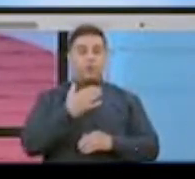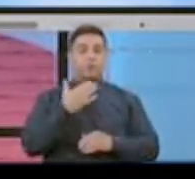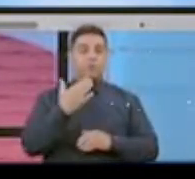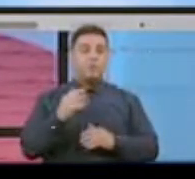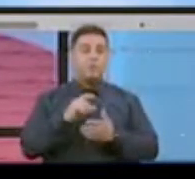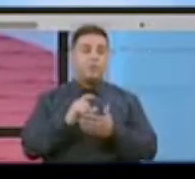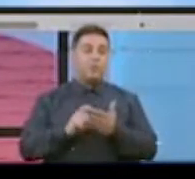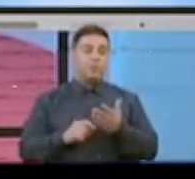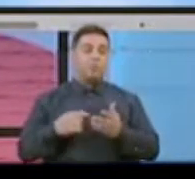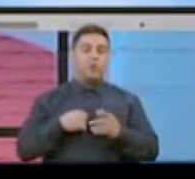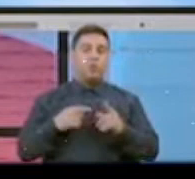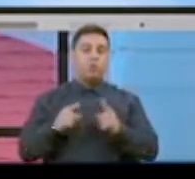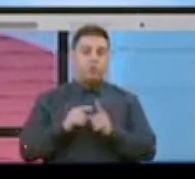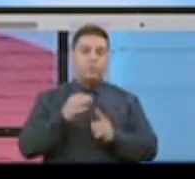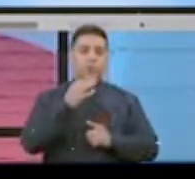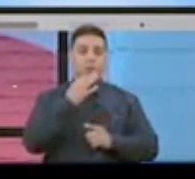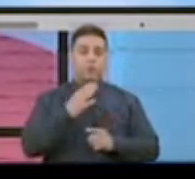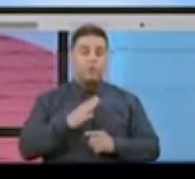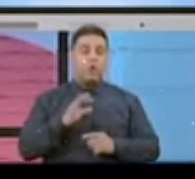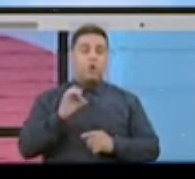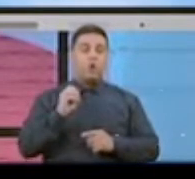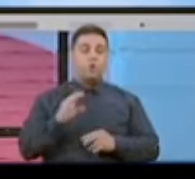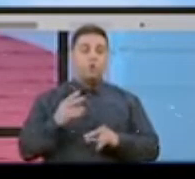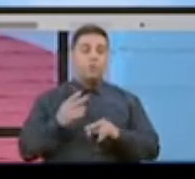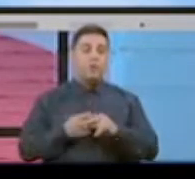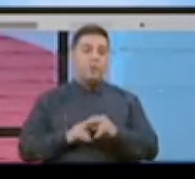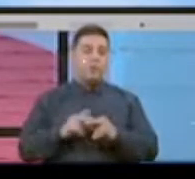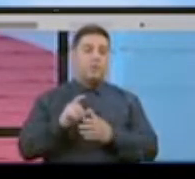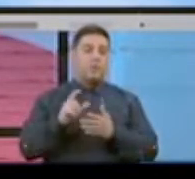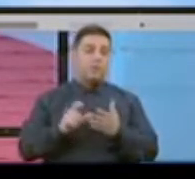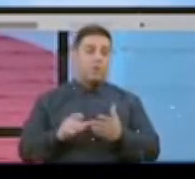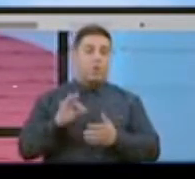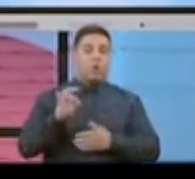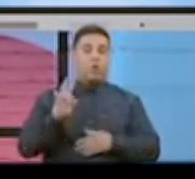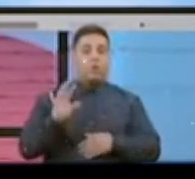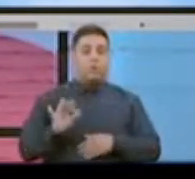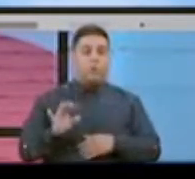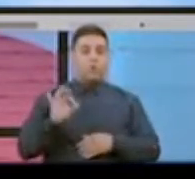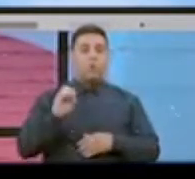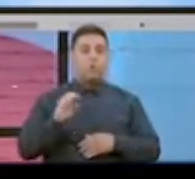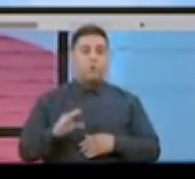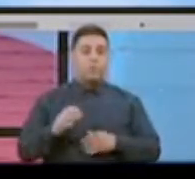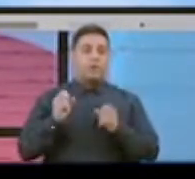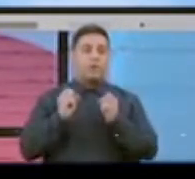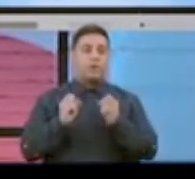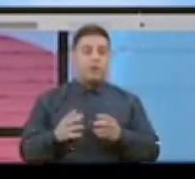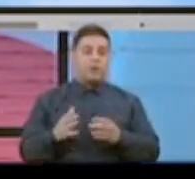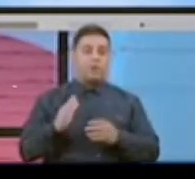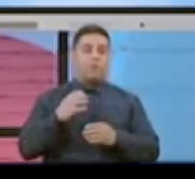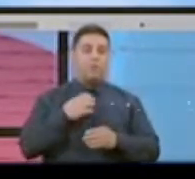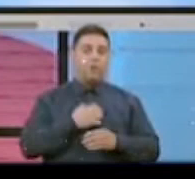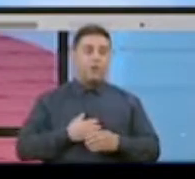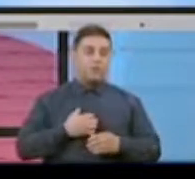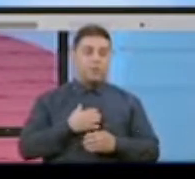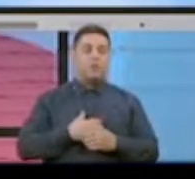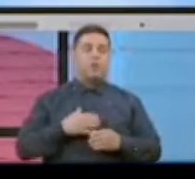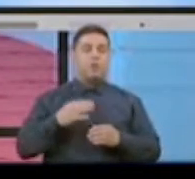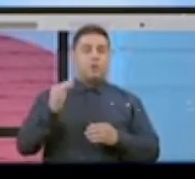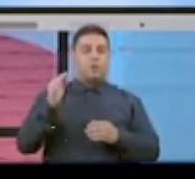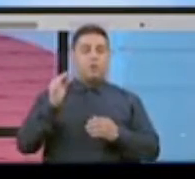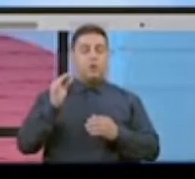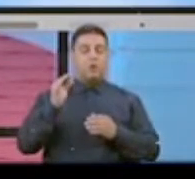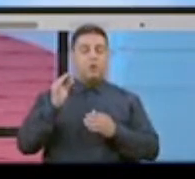стихотворение? Мне тоже понравилось. А о чем оно, ребята? Верно, оно о том, как важно